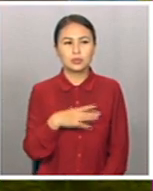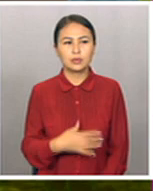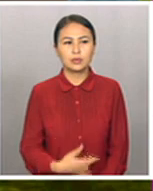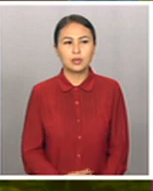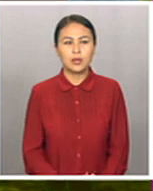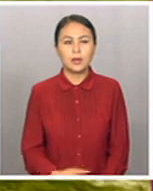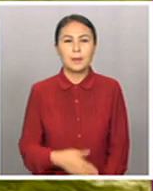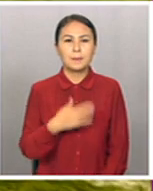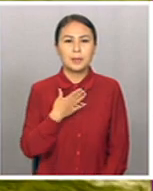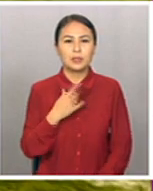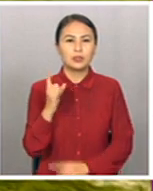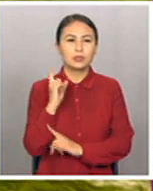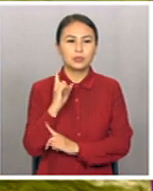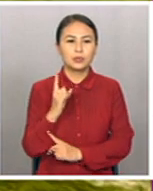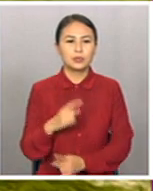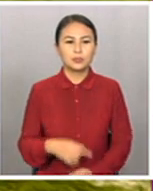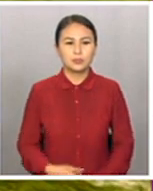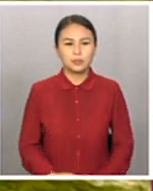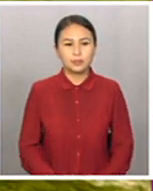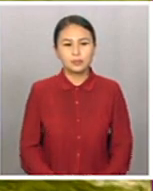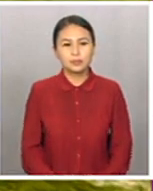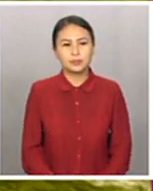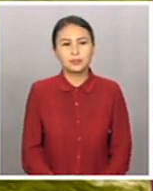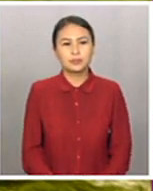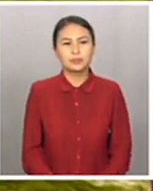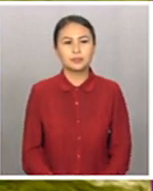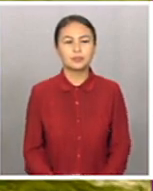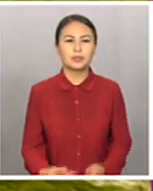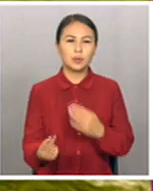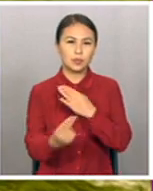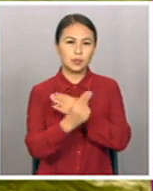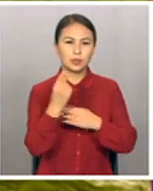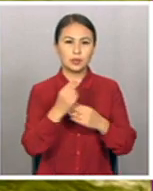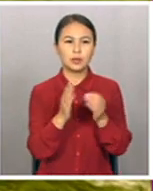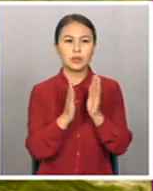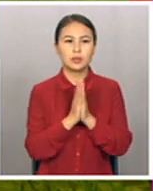мен күтіп тұрмын. Үйретіңізші мені, өтінем.